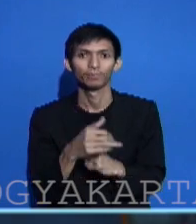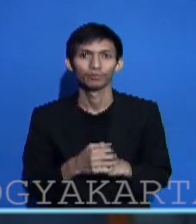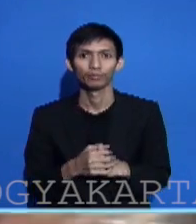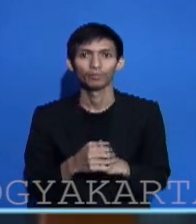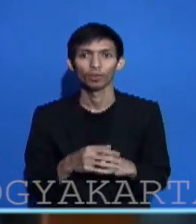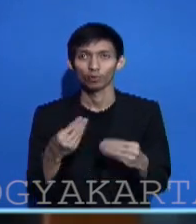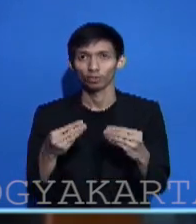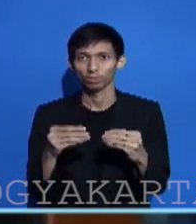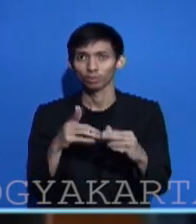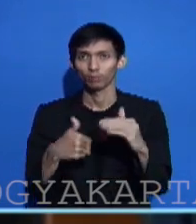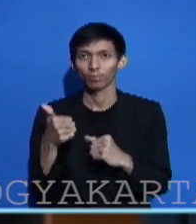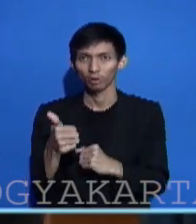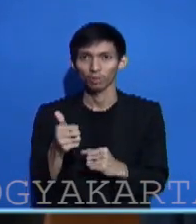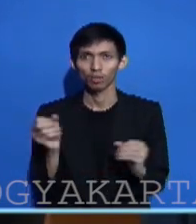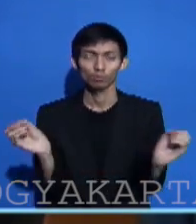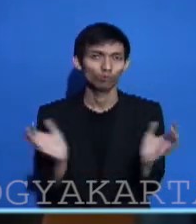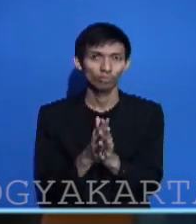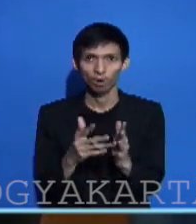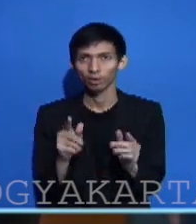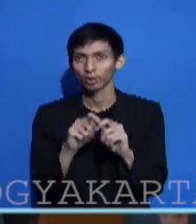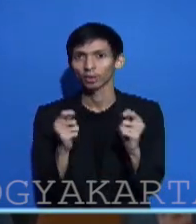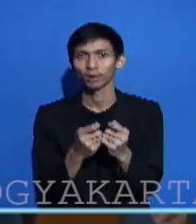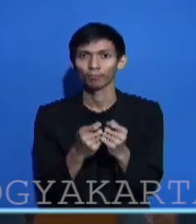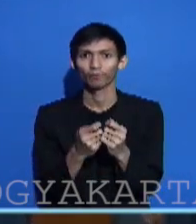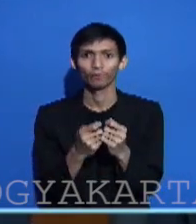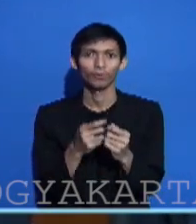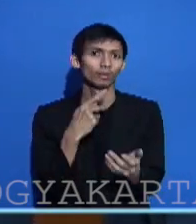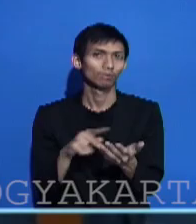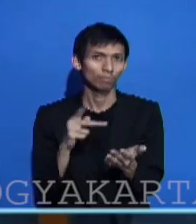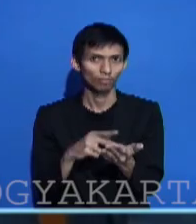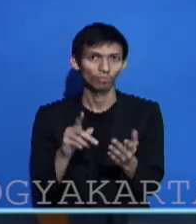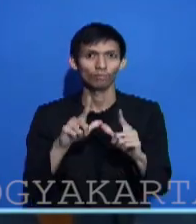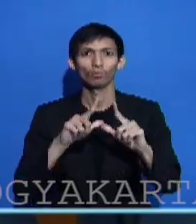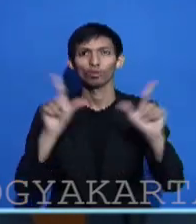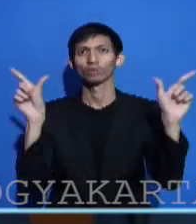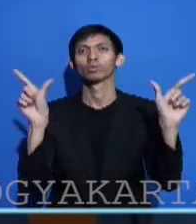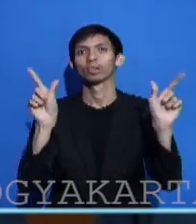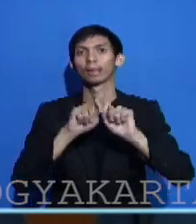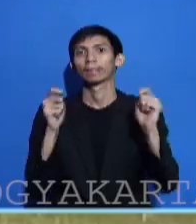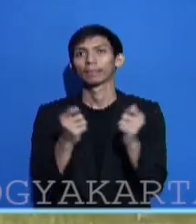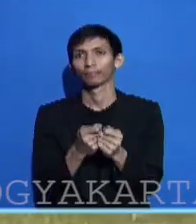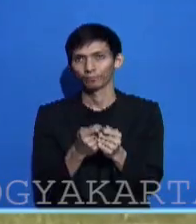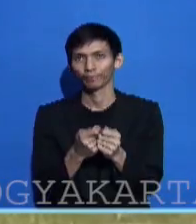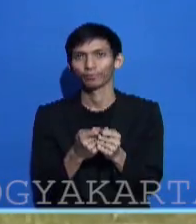baik artinya jumlah pemain yang bisa lolos ke seleksi timnas itu semakin banyak.